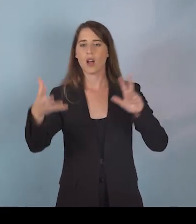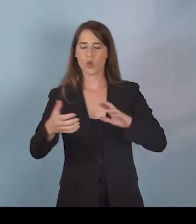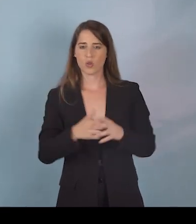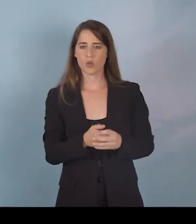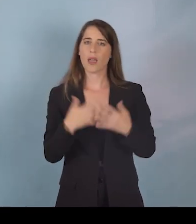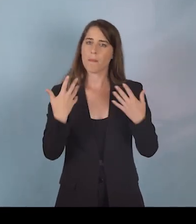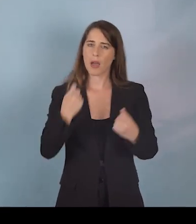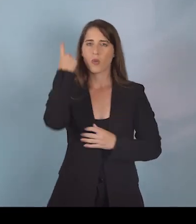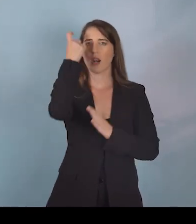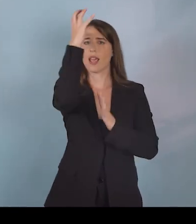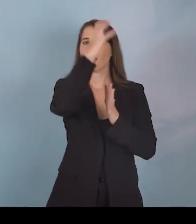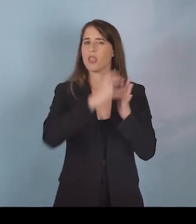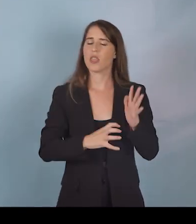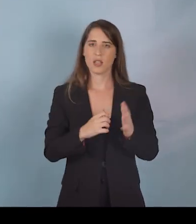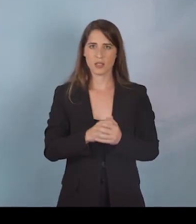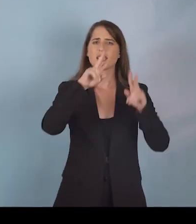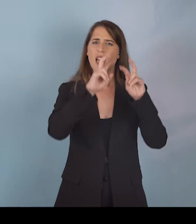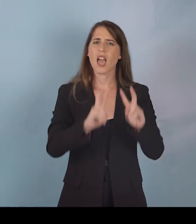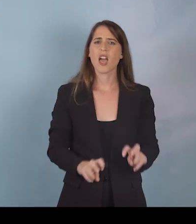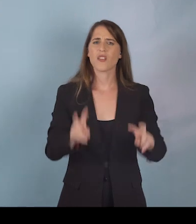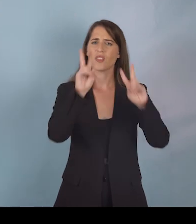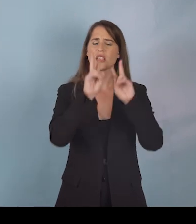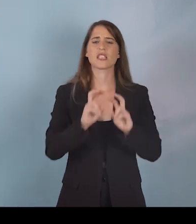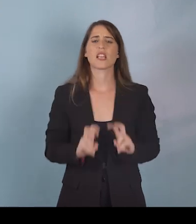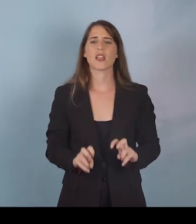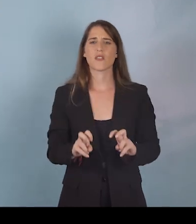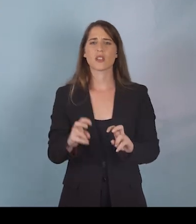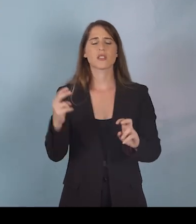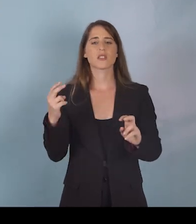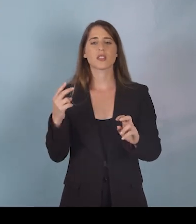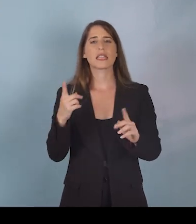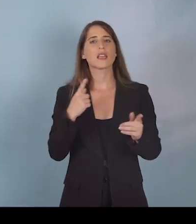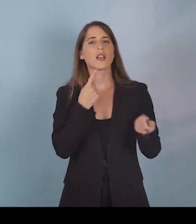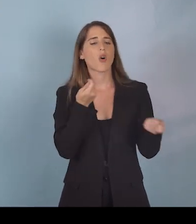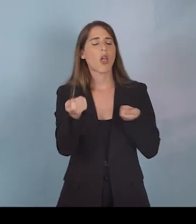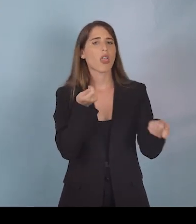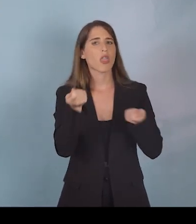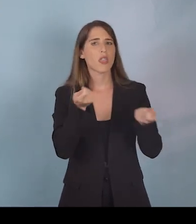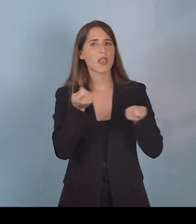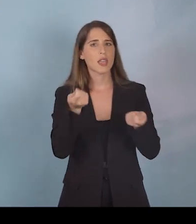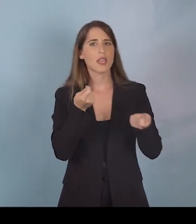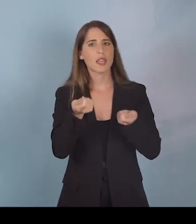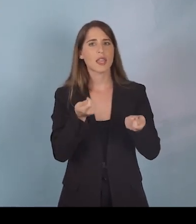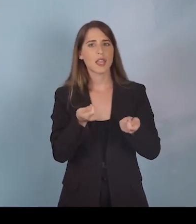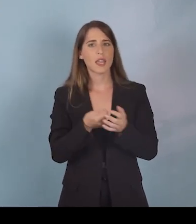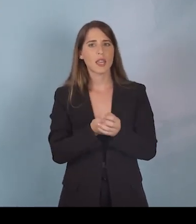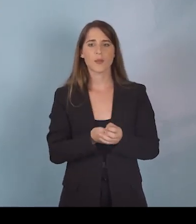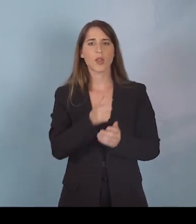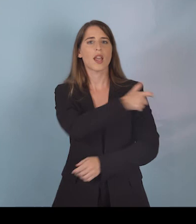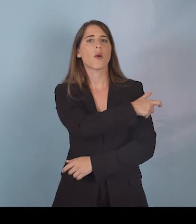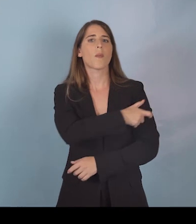έρευνα της ΦΡΑ, ο Μίλτος Σάιτας, σε κατευθυντήριες γραμμές από την ΥΠΑΤΗ Αρμοστία των Ηνωμένων